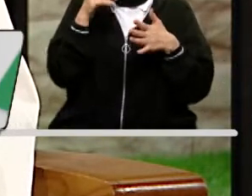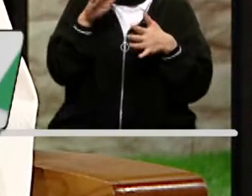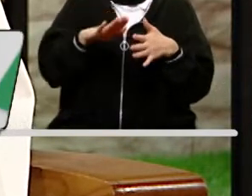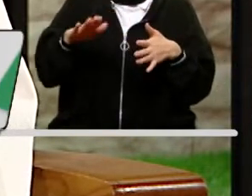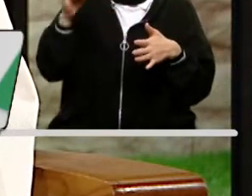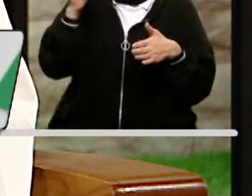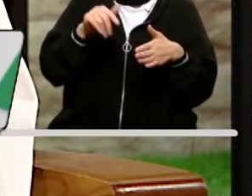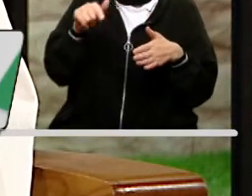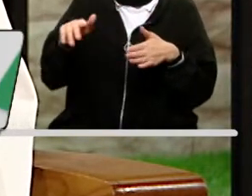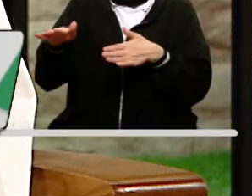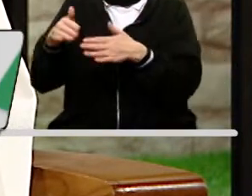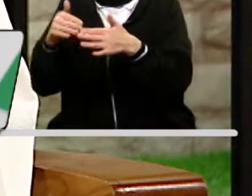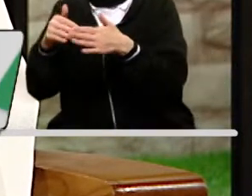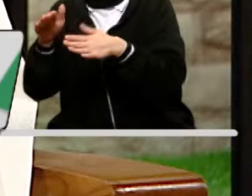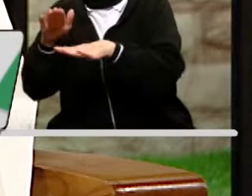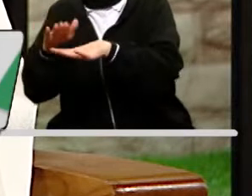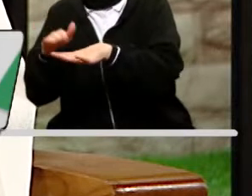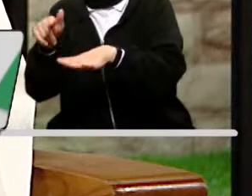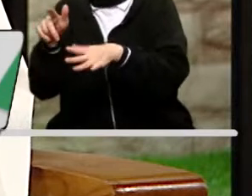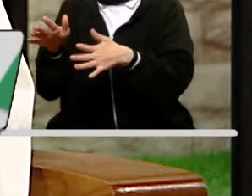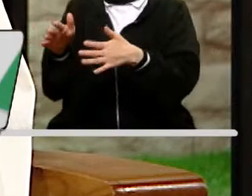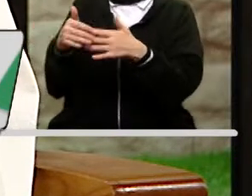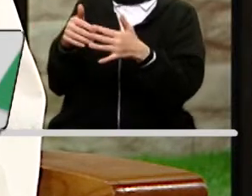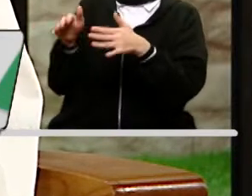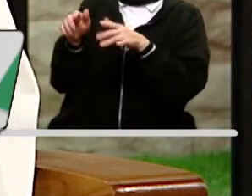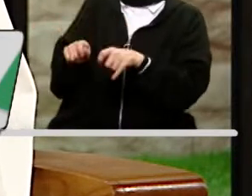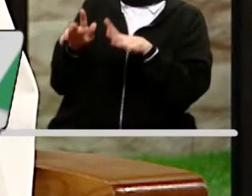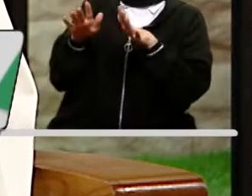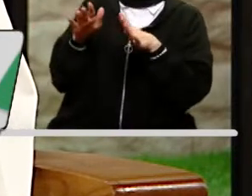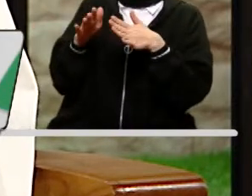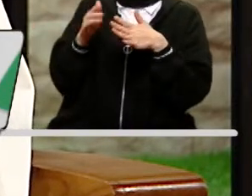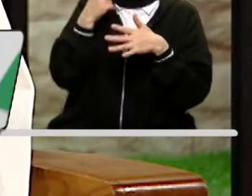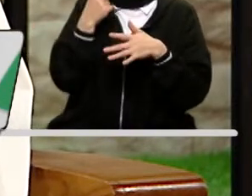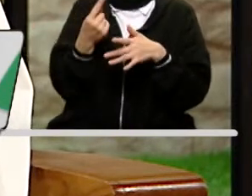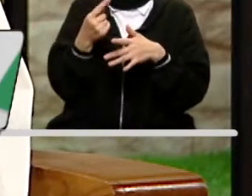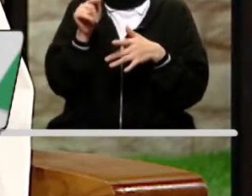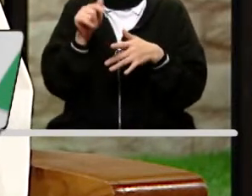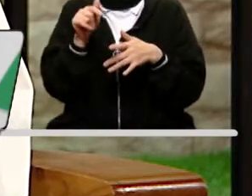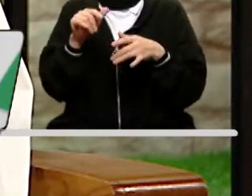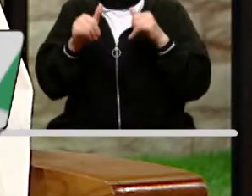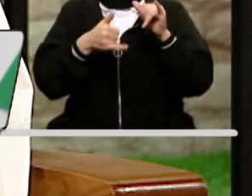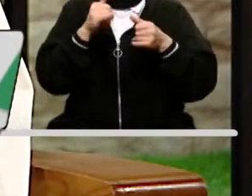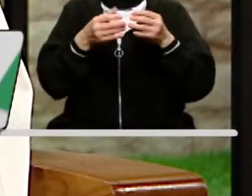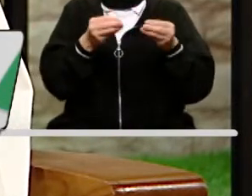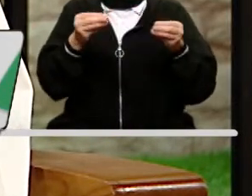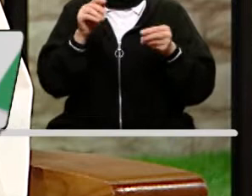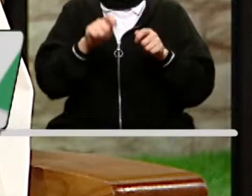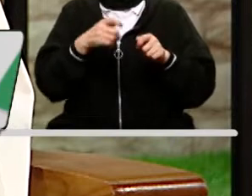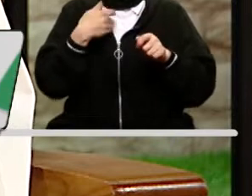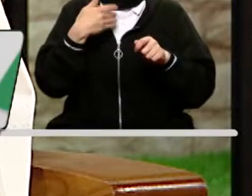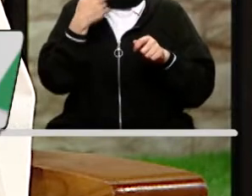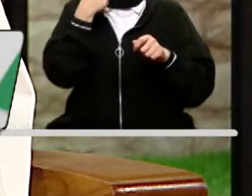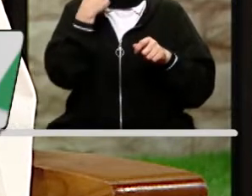Cıs elleme düşersin. Dokunma. Evet dokunma. Bu sadece evimiz içinde değil parklarda da biz bunu çok yapıyoruz. Ben çok şahit oluyorum.